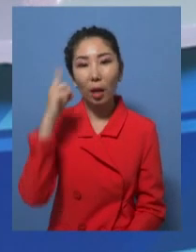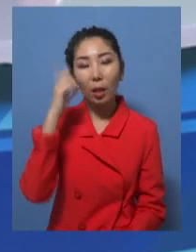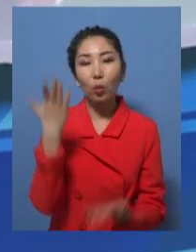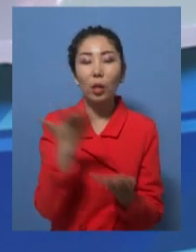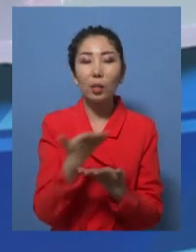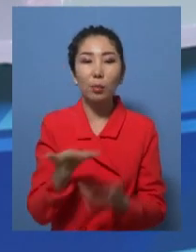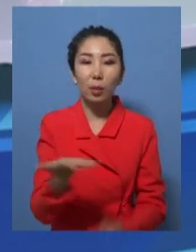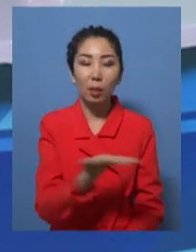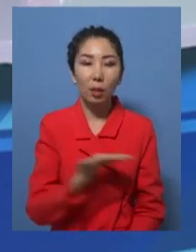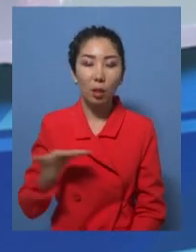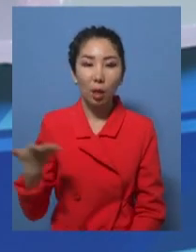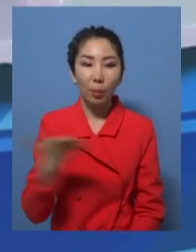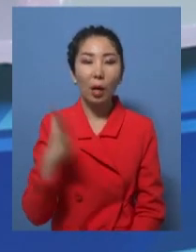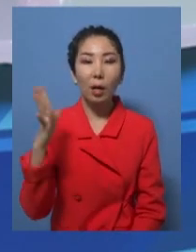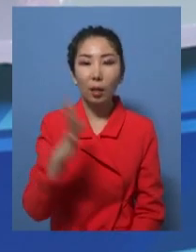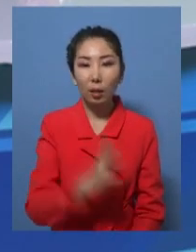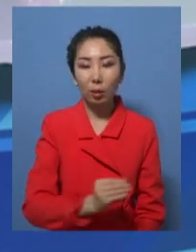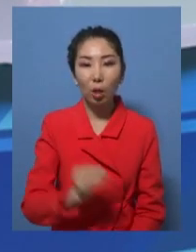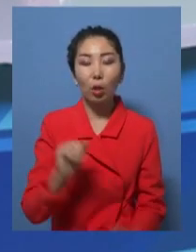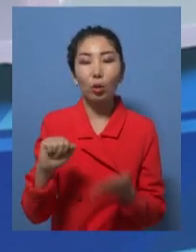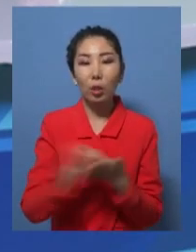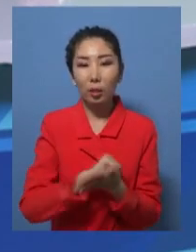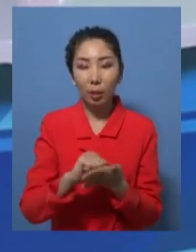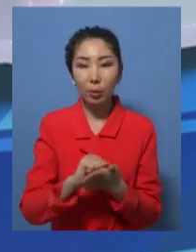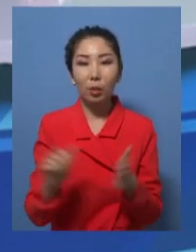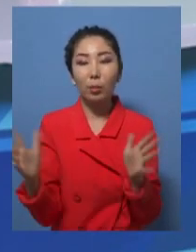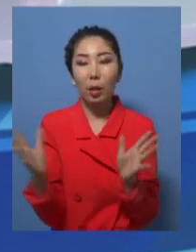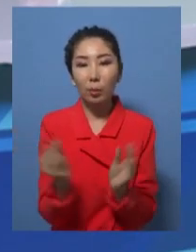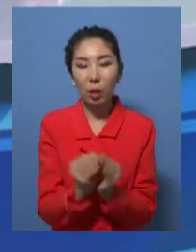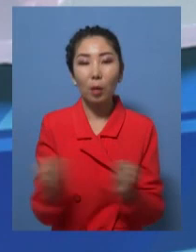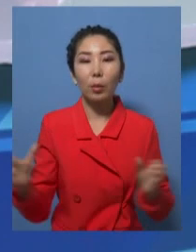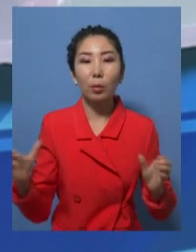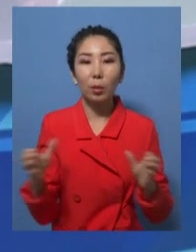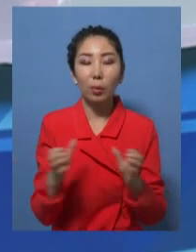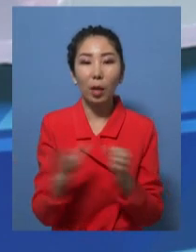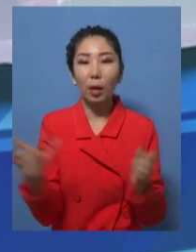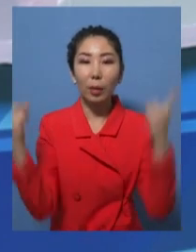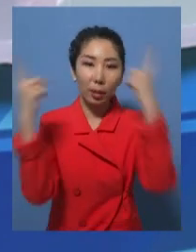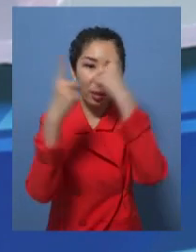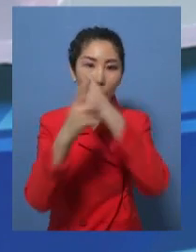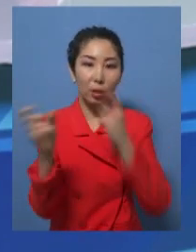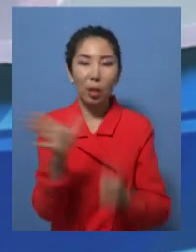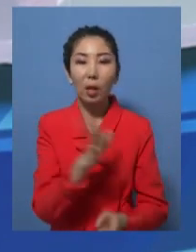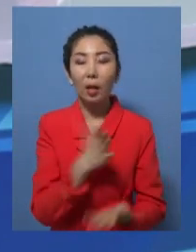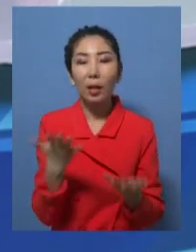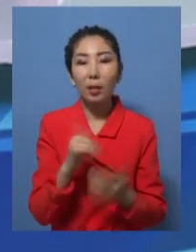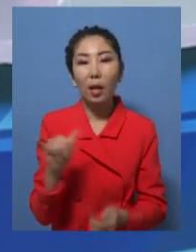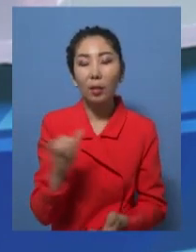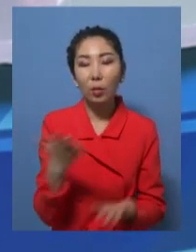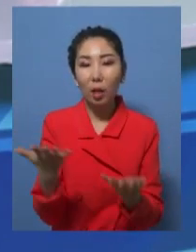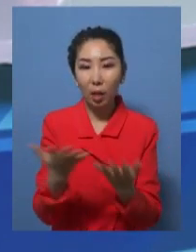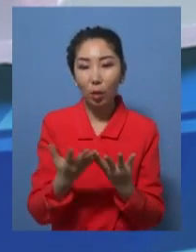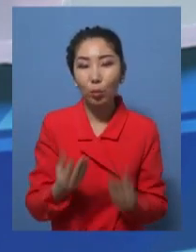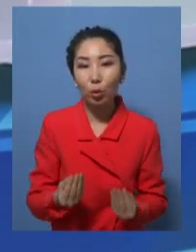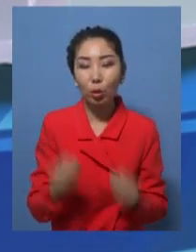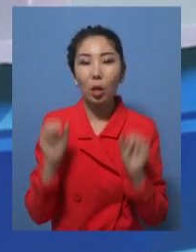алаяқтықтар біздің жаңағы барлық құжаттарымыздың енді базада тұрған барлық мәліметтерімізді қайдан алуы, қалай алуы